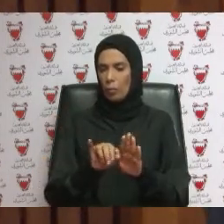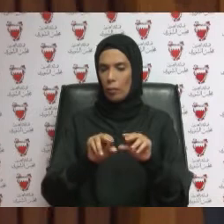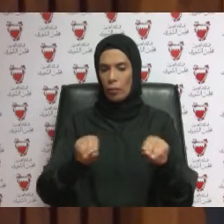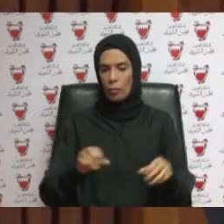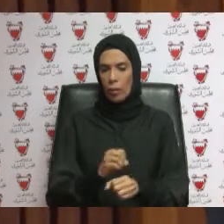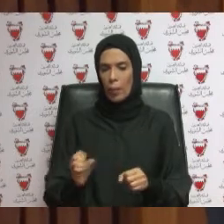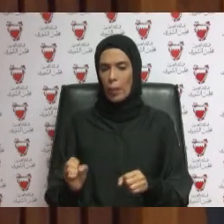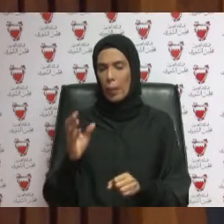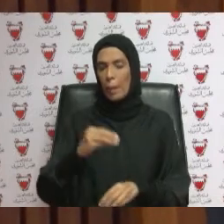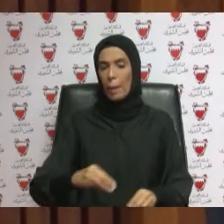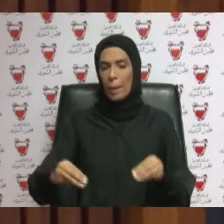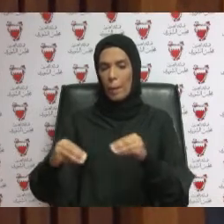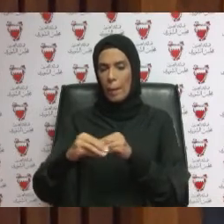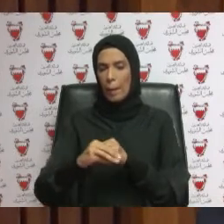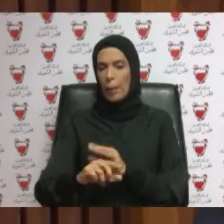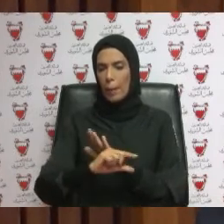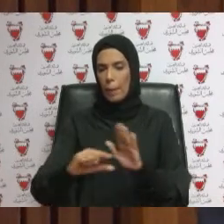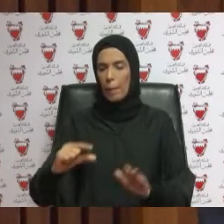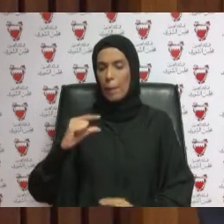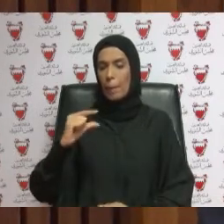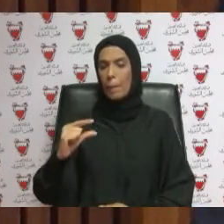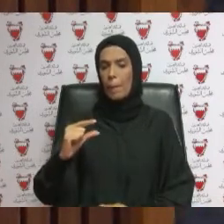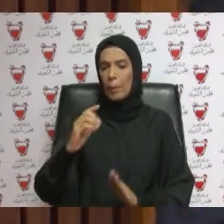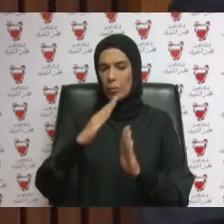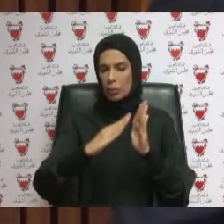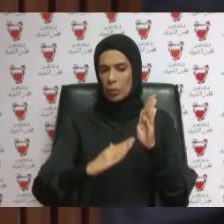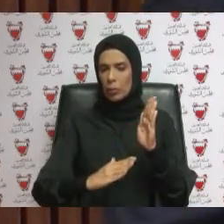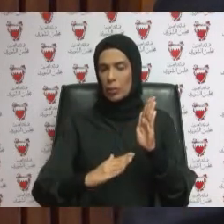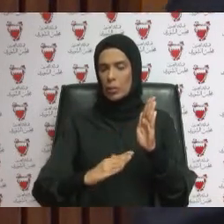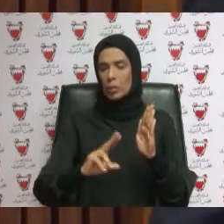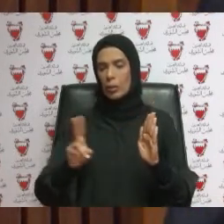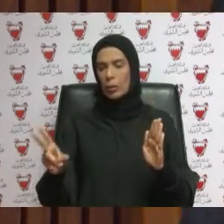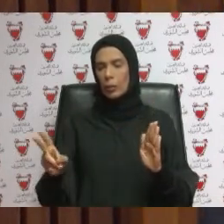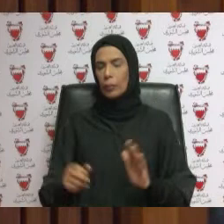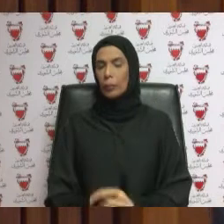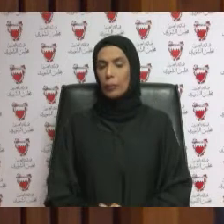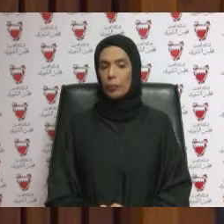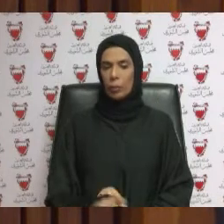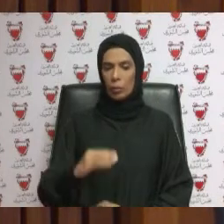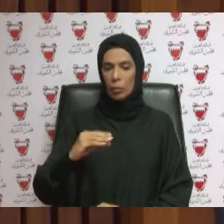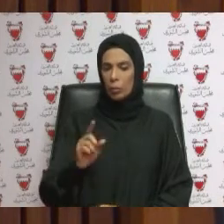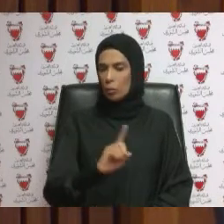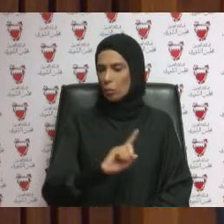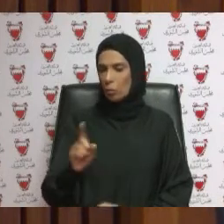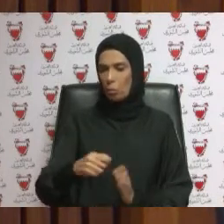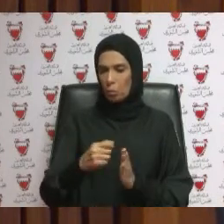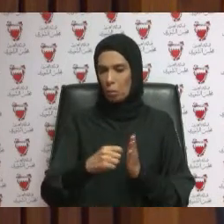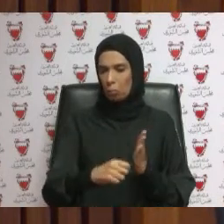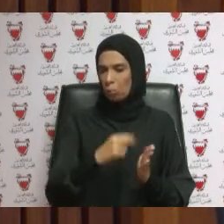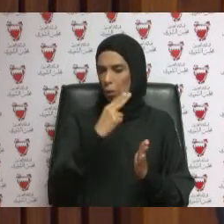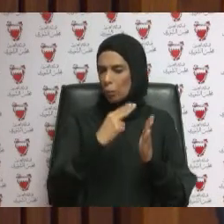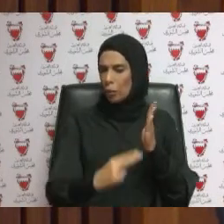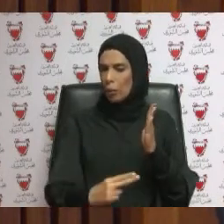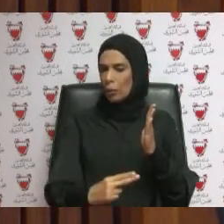القانون مع تعديل البند دال ليكون نصه على النحو الآتي: دال لا يجوز تسجيل عقود الإيجار التي